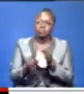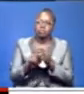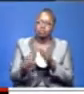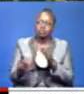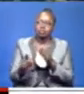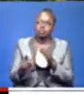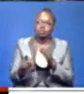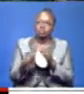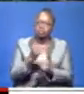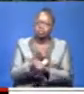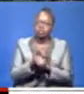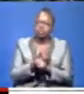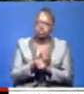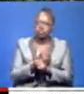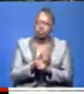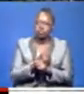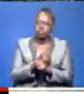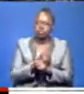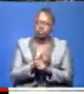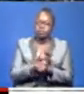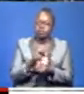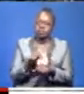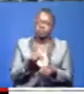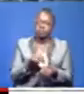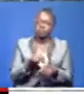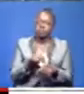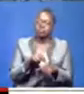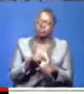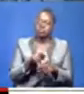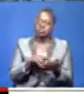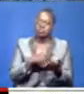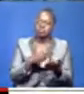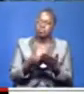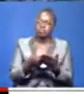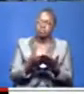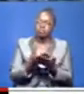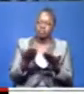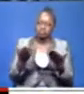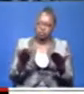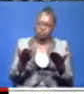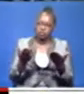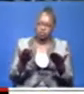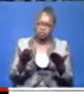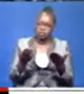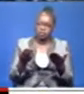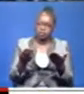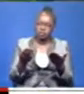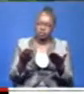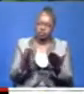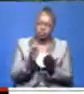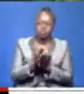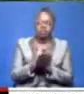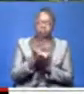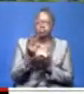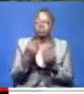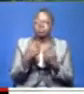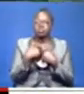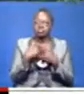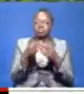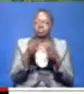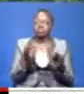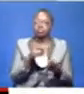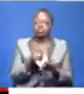zinalindwa. Tawi la kituo cha taifa cha rasilimali ya misitu na nyasi mkoani Xinjiang lina benki mbili za muda mrefu